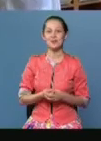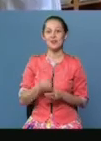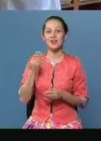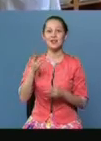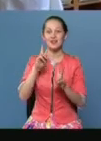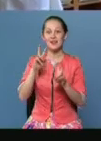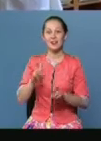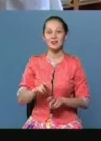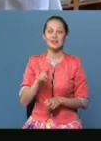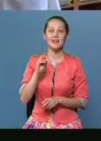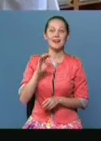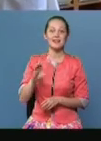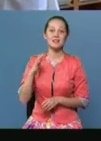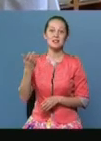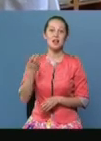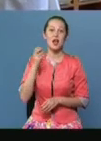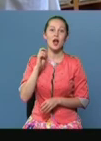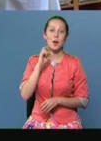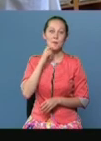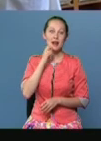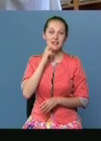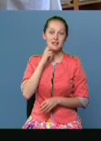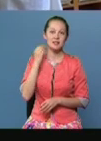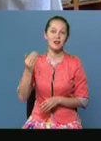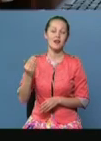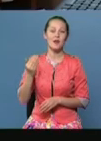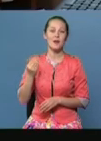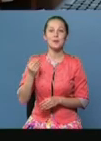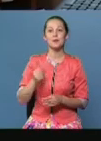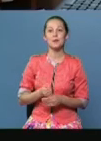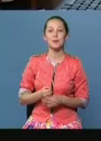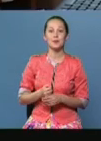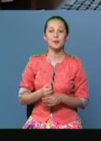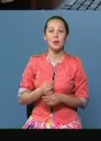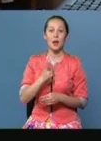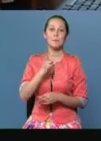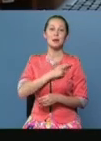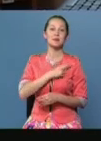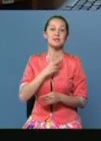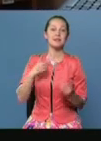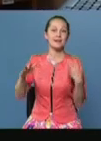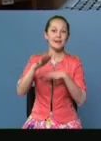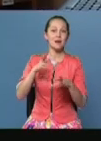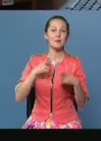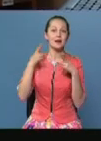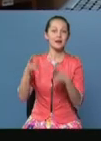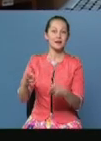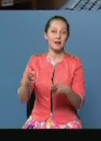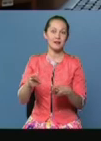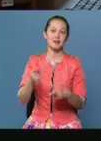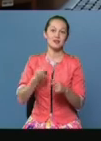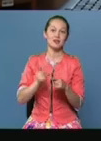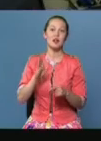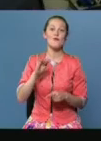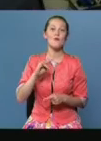Денис Ажгихин, балезинским миллионером стал лишь месяц назад. Сам из Пермского края. Весной вместе с женой окончили местный медицинский вуз и